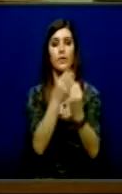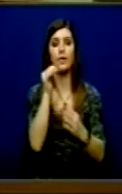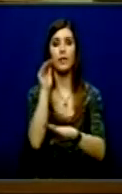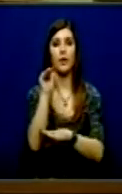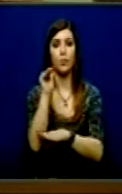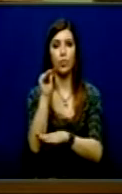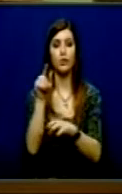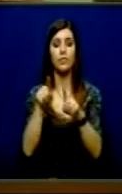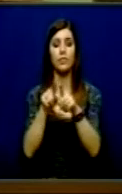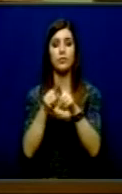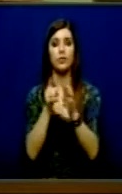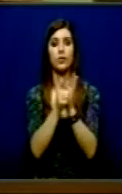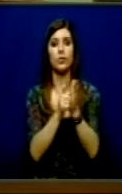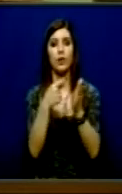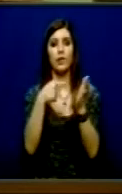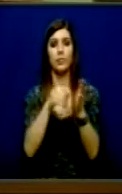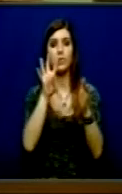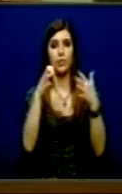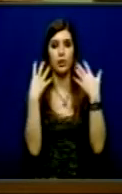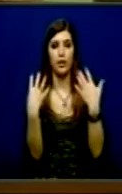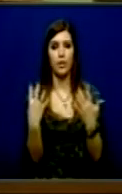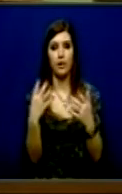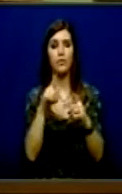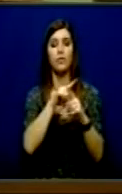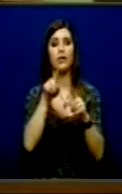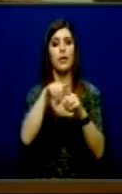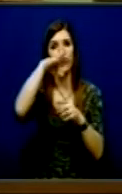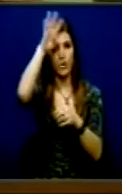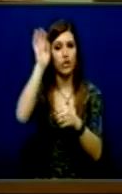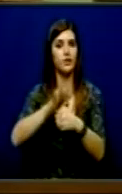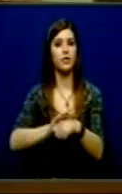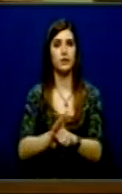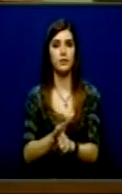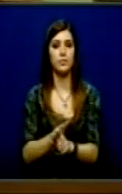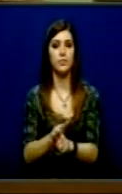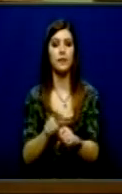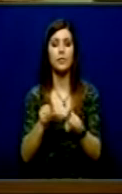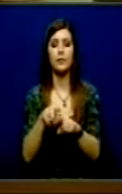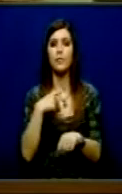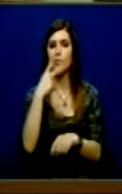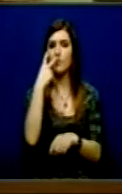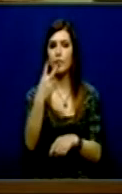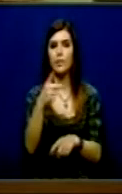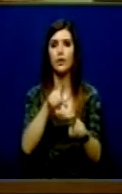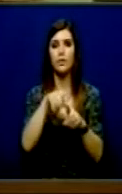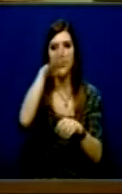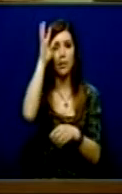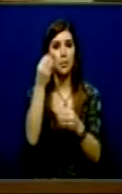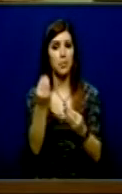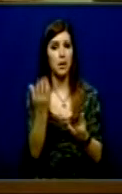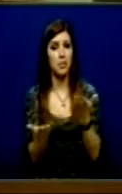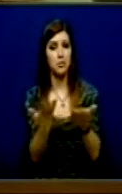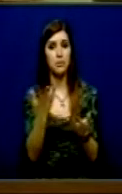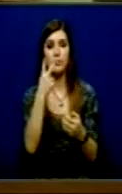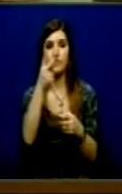me periudhën e viteve 90 dhe me regjimin shtypës të Miloševićit. Si e trajtojmë ne këtë regjim, e njohim atë si